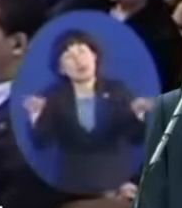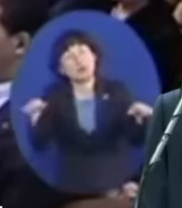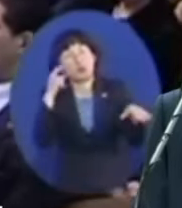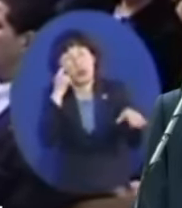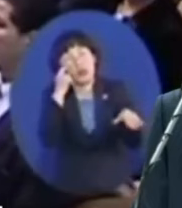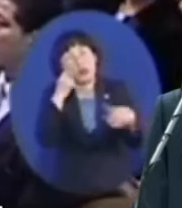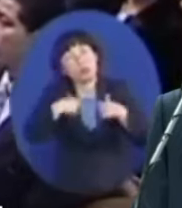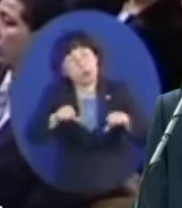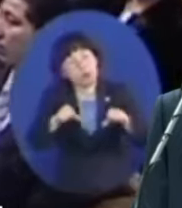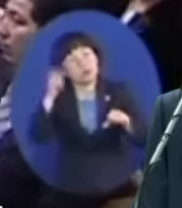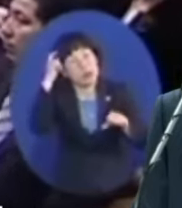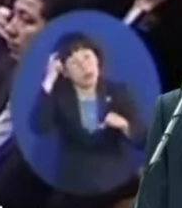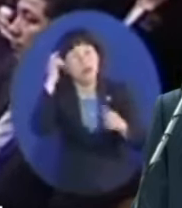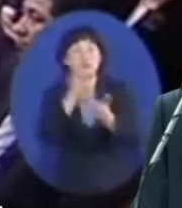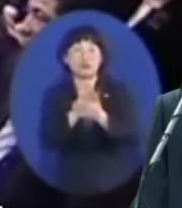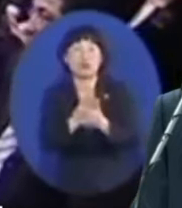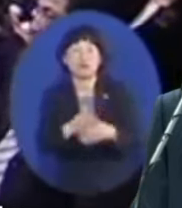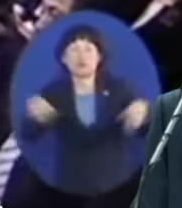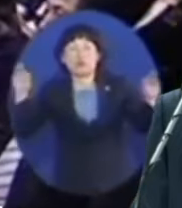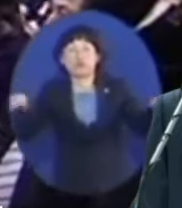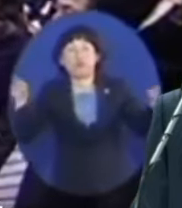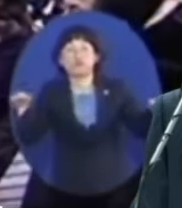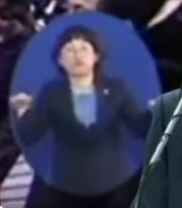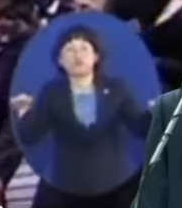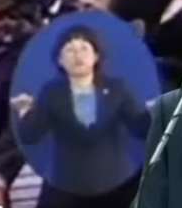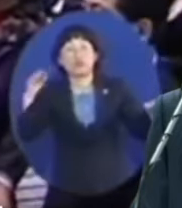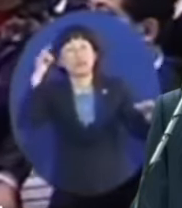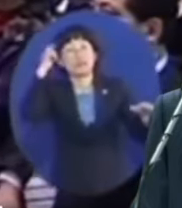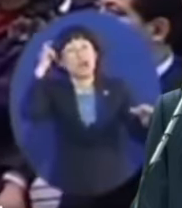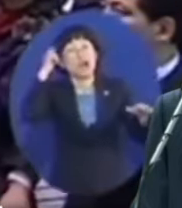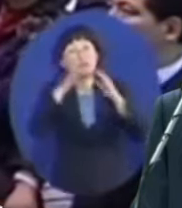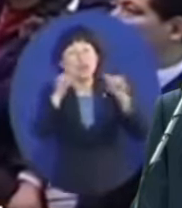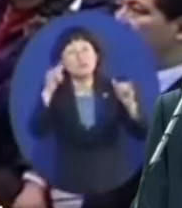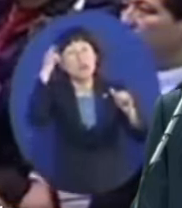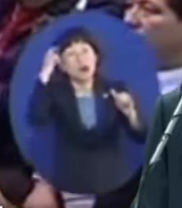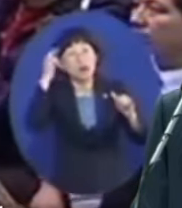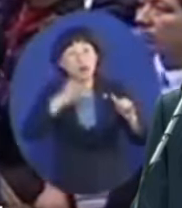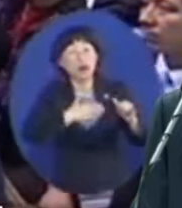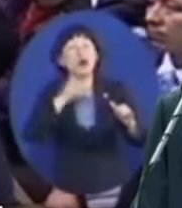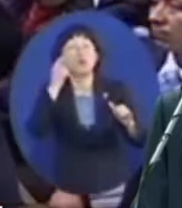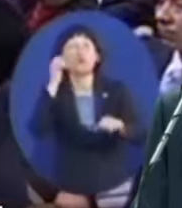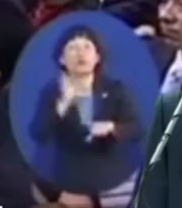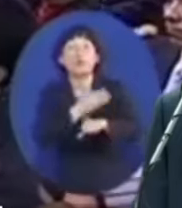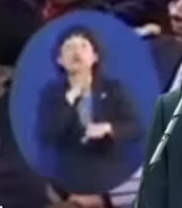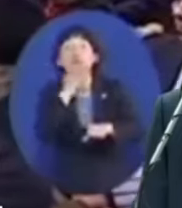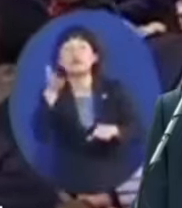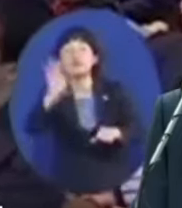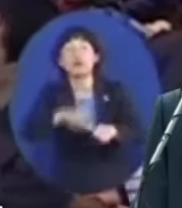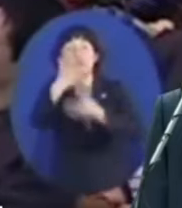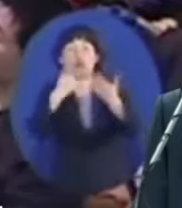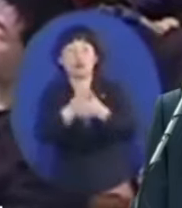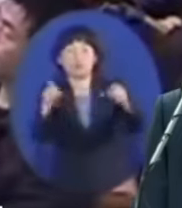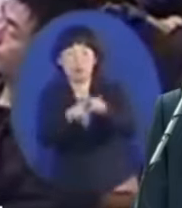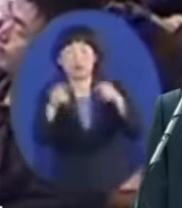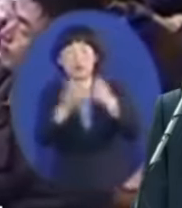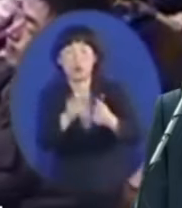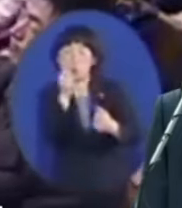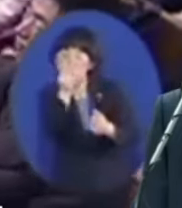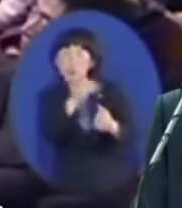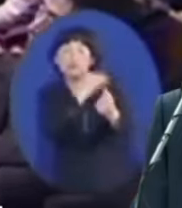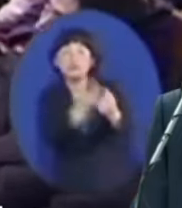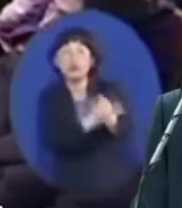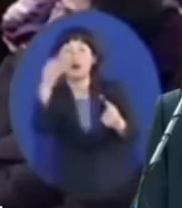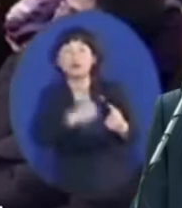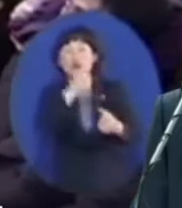주저앉지 말고, 못나는 것을 인간적으로 보면 난 못할 것 알지만은 하나님이 같이 계심으로 내가 이 조그만 능력으로도 큰 일을